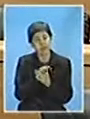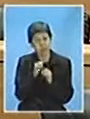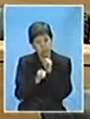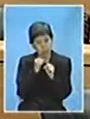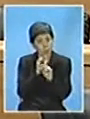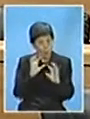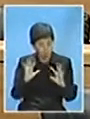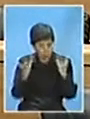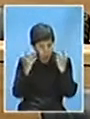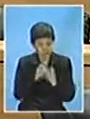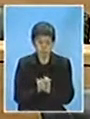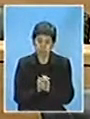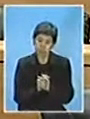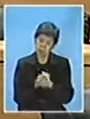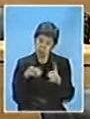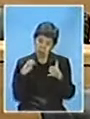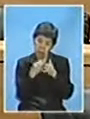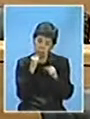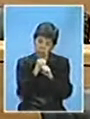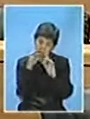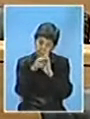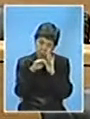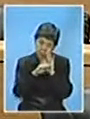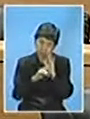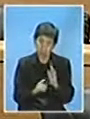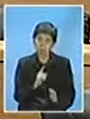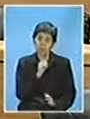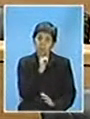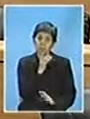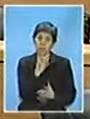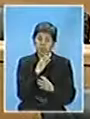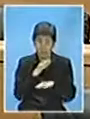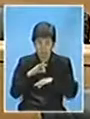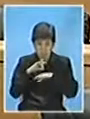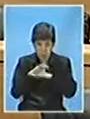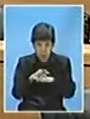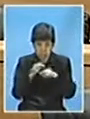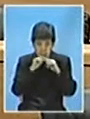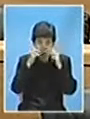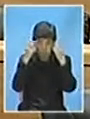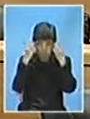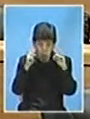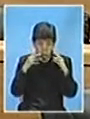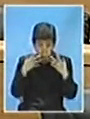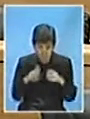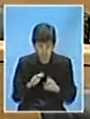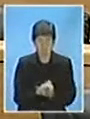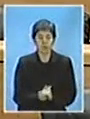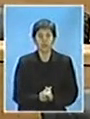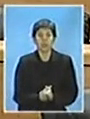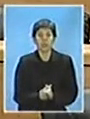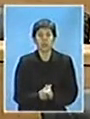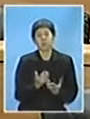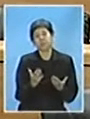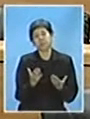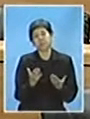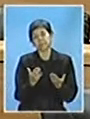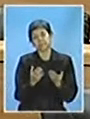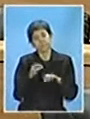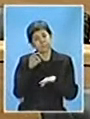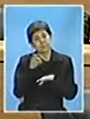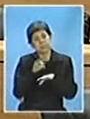ได้ไปกำหนดว่าหากเขาได้รับตำแหน่งเป็นนายกแล้วอะไรแล้วเนี่ยเขาไม่ได้ดำร